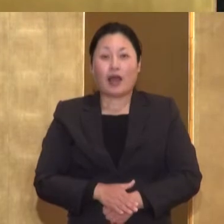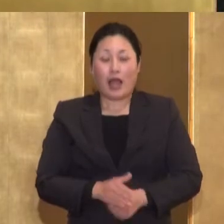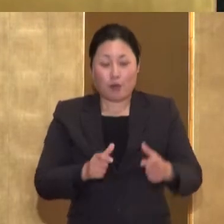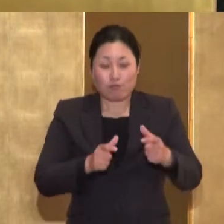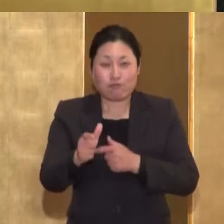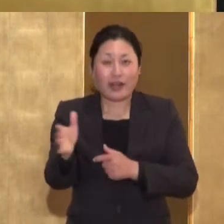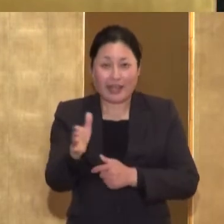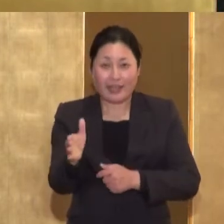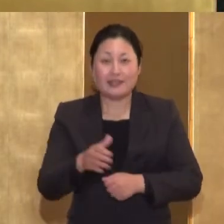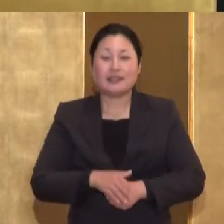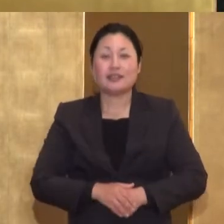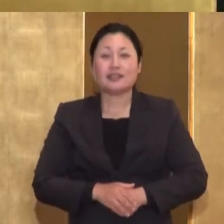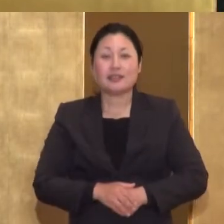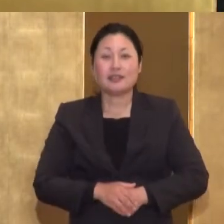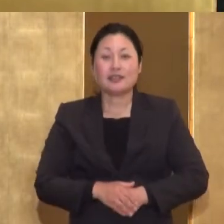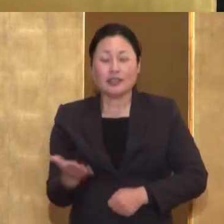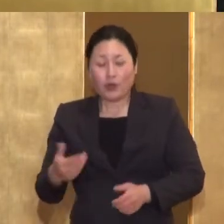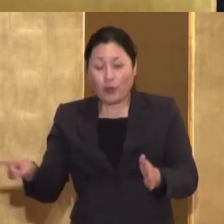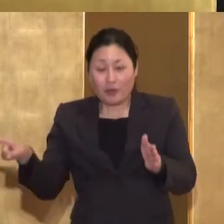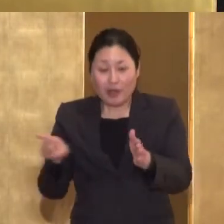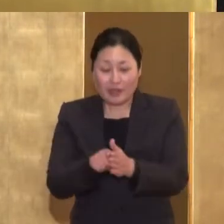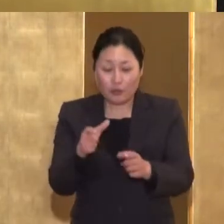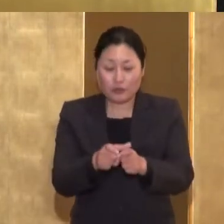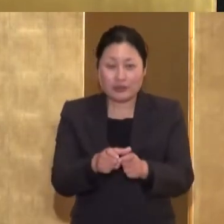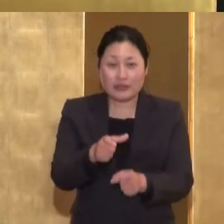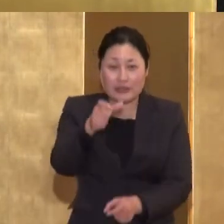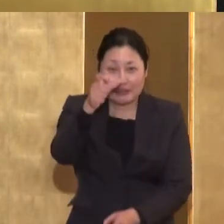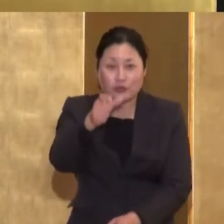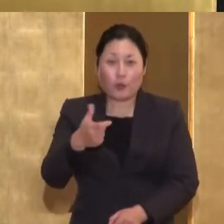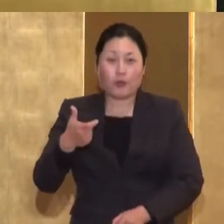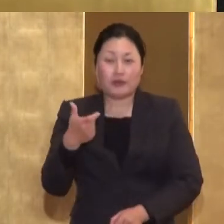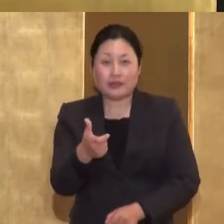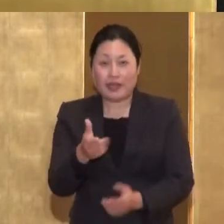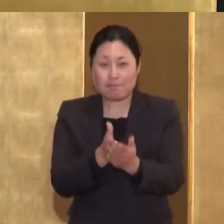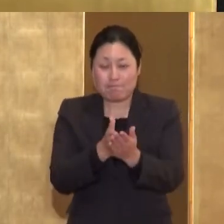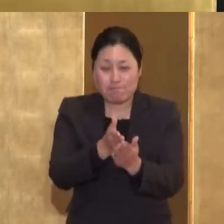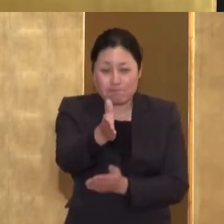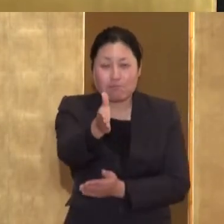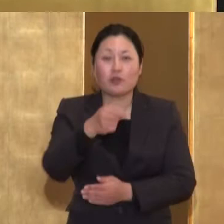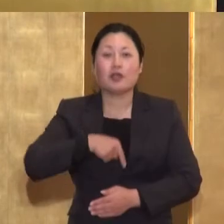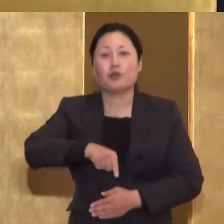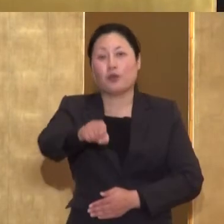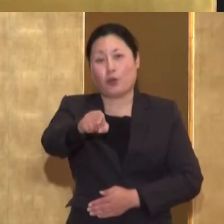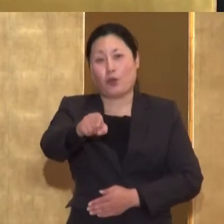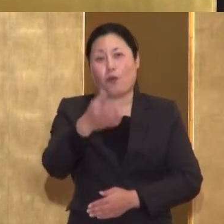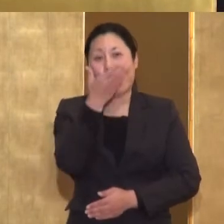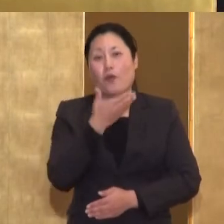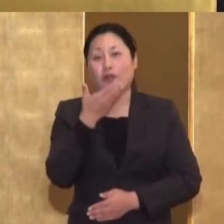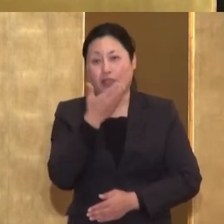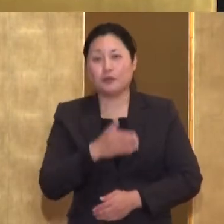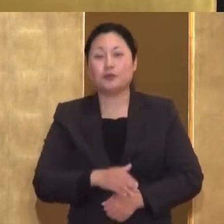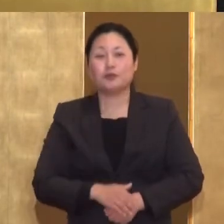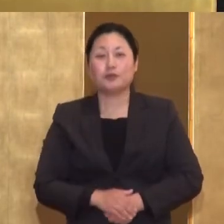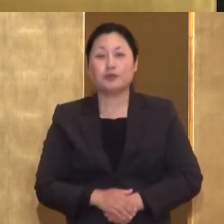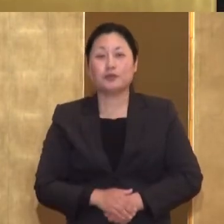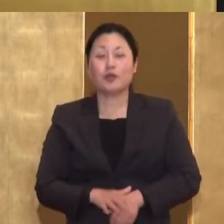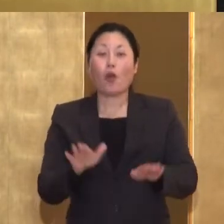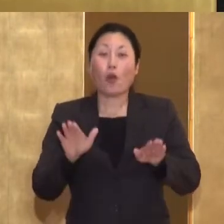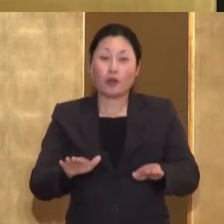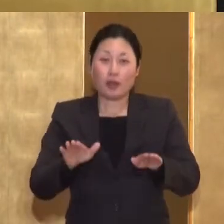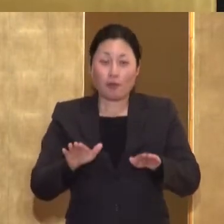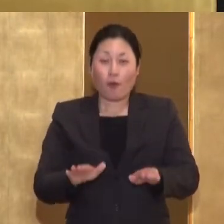こと、これまでの軸をしっかりと貫いていくことであります。本年